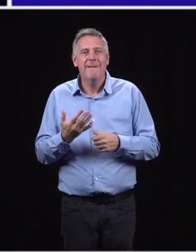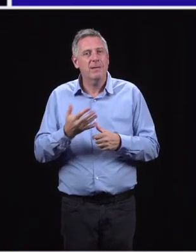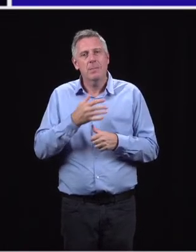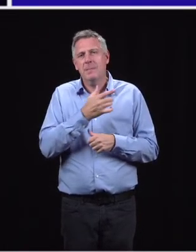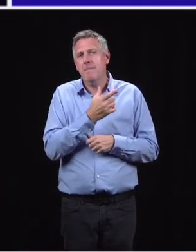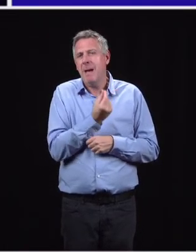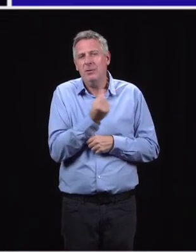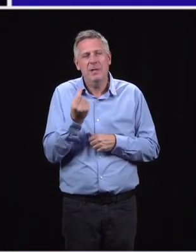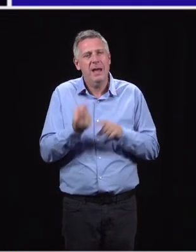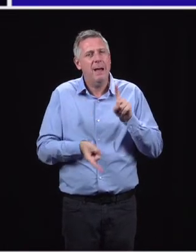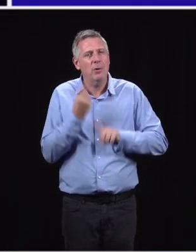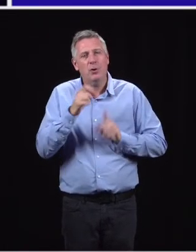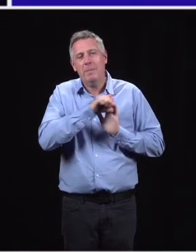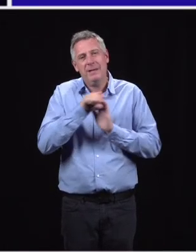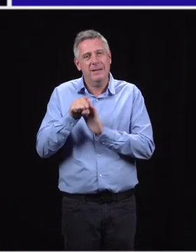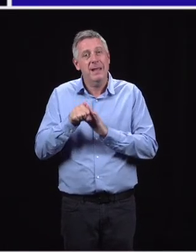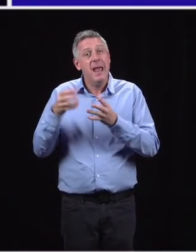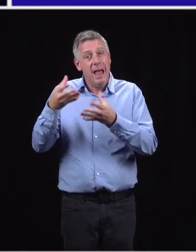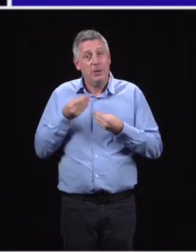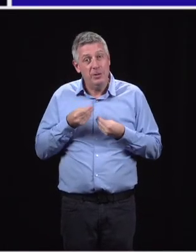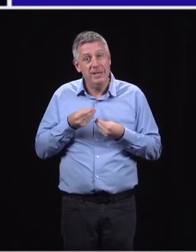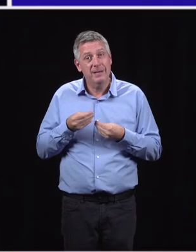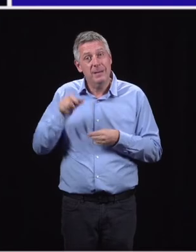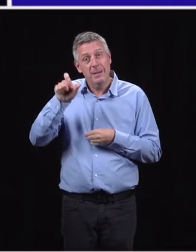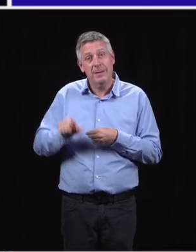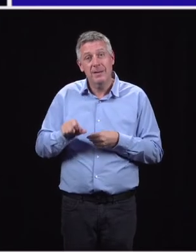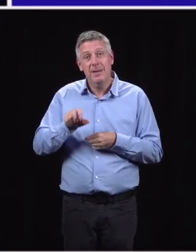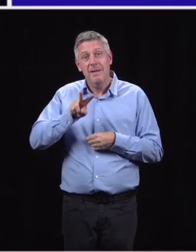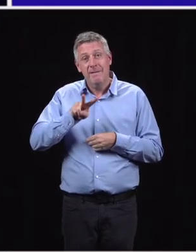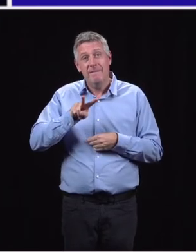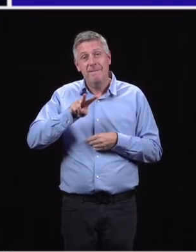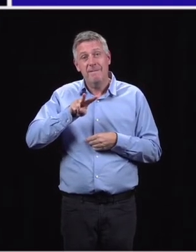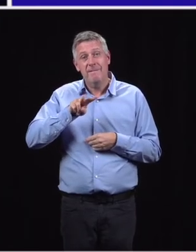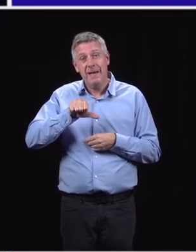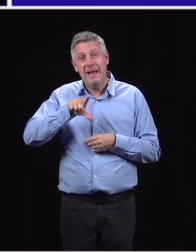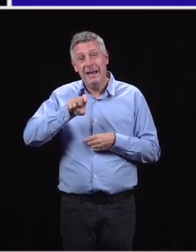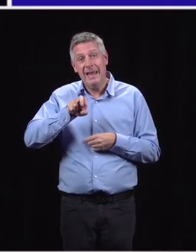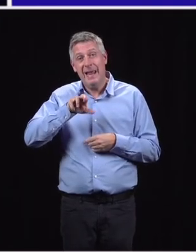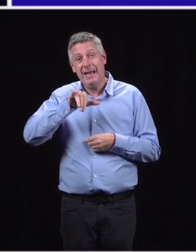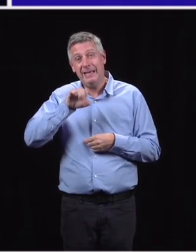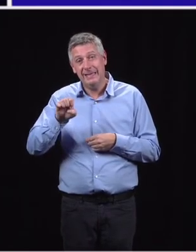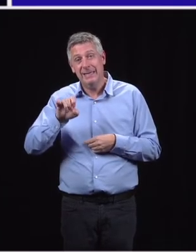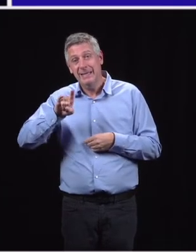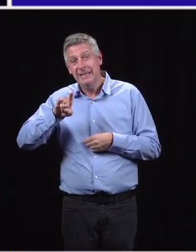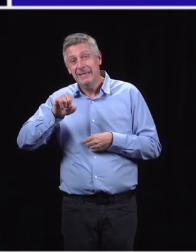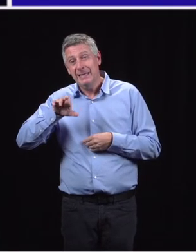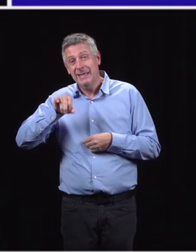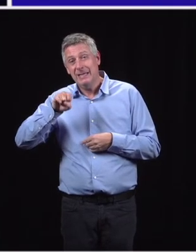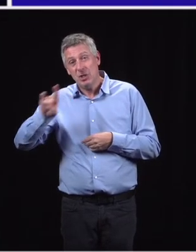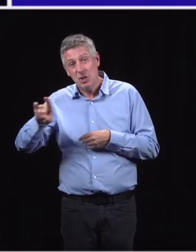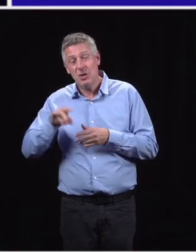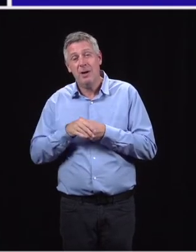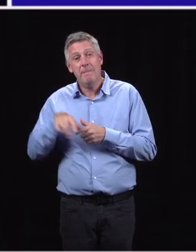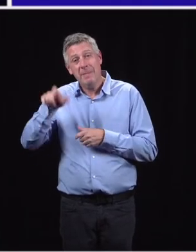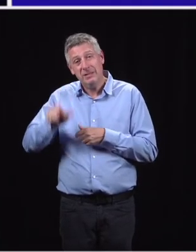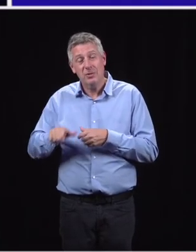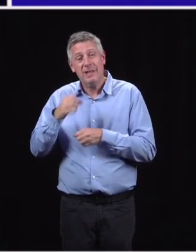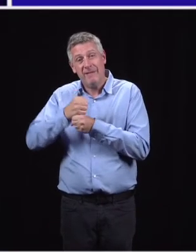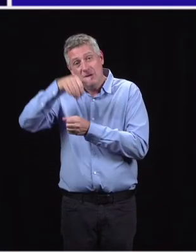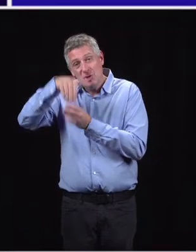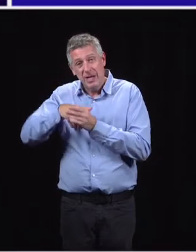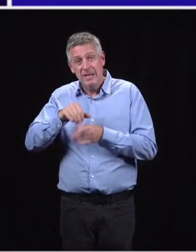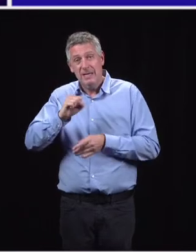dans ce dispositif je vous demande tout de suite d'accueillir Valeria Hirsch qui est chargé de mission RSE chez sopra Steria